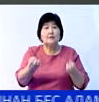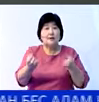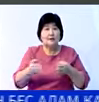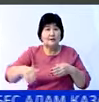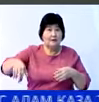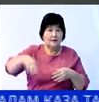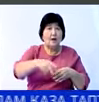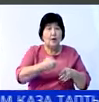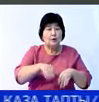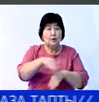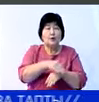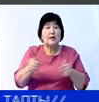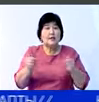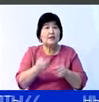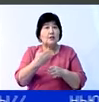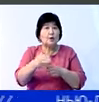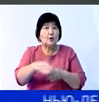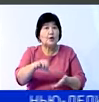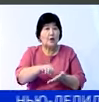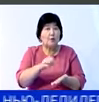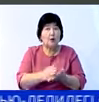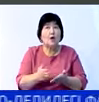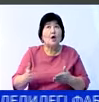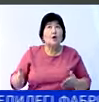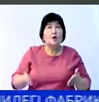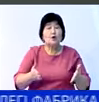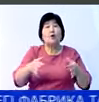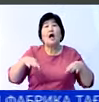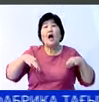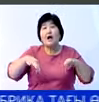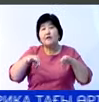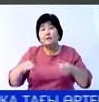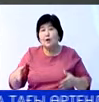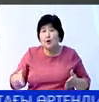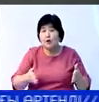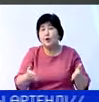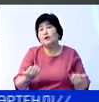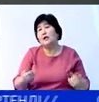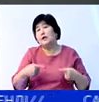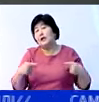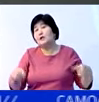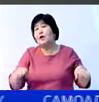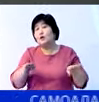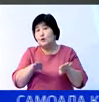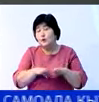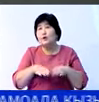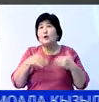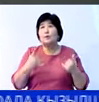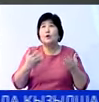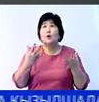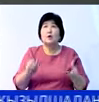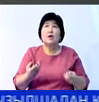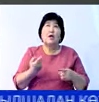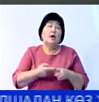жерде тиісті бөлімдер бар, жол жаңағы автомобиль жолдары ма, жаңағы ЖКХ ма, соны оларда көңіл бөлу керек. Әйтпесе